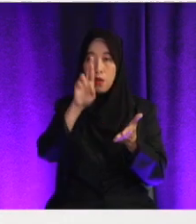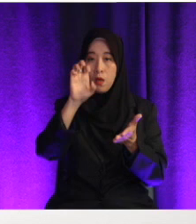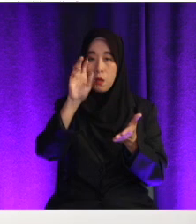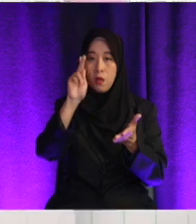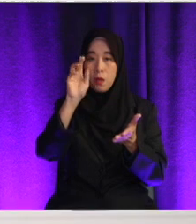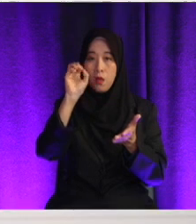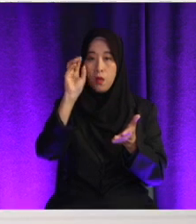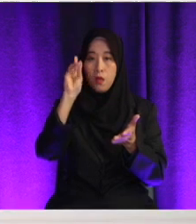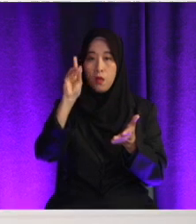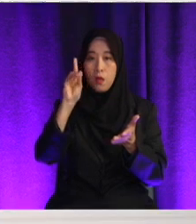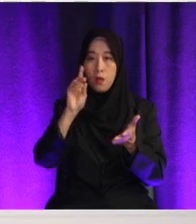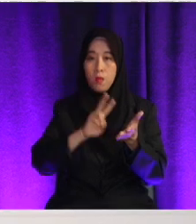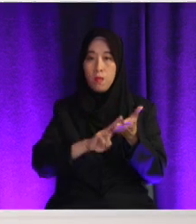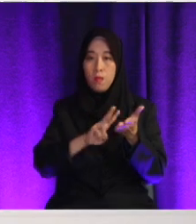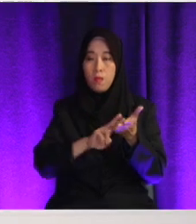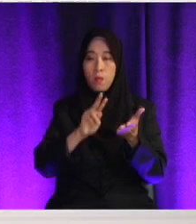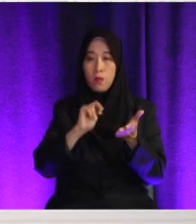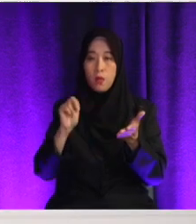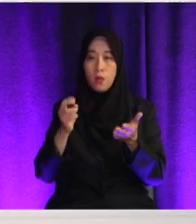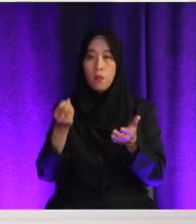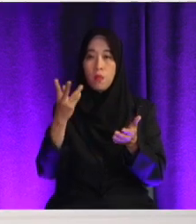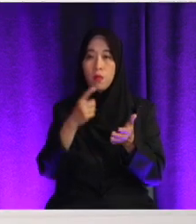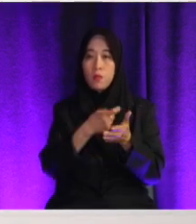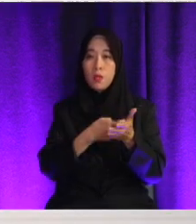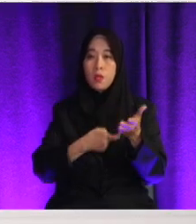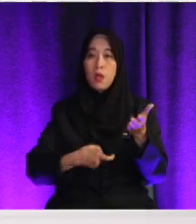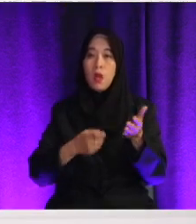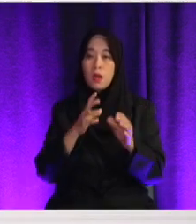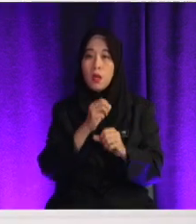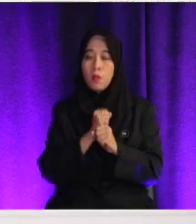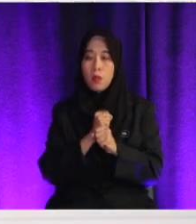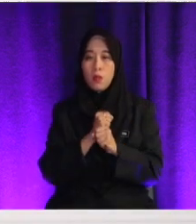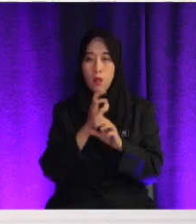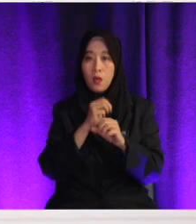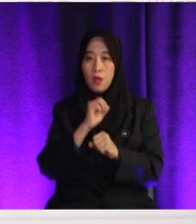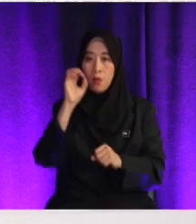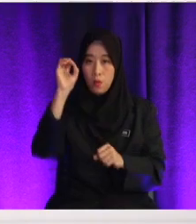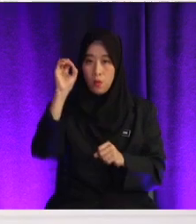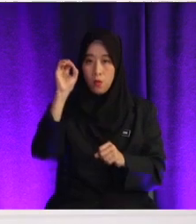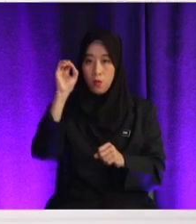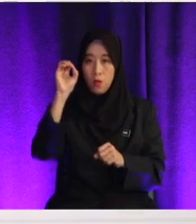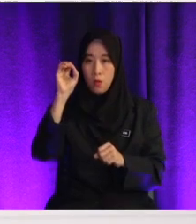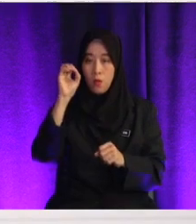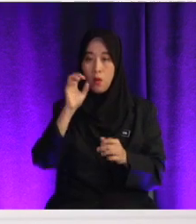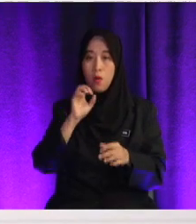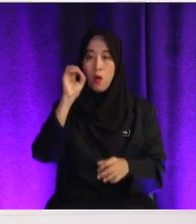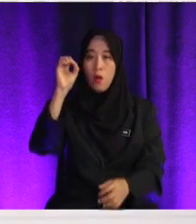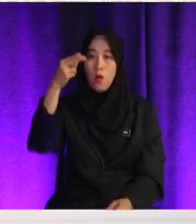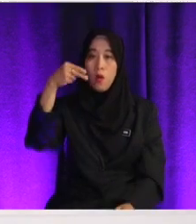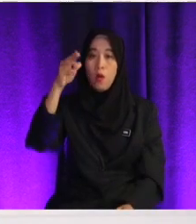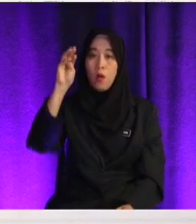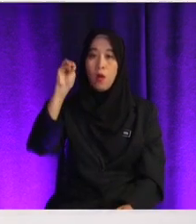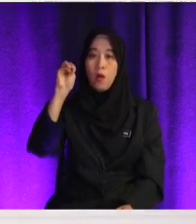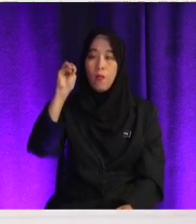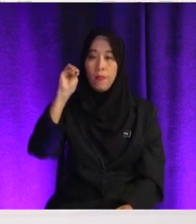jadi Akmal boleh tengok berapa nilai yang dapat. Kosong lah cikgu. Okey, kosong. Kosong apa tu? 0 ohm